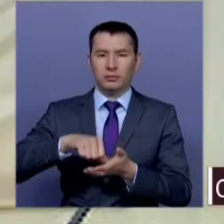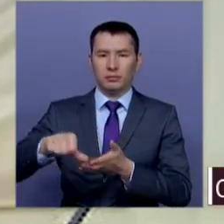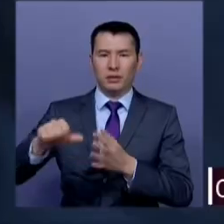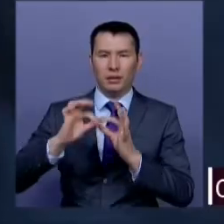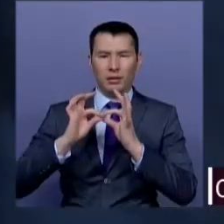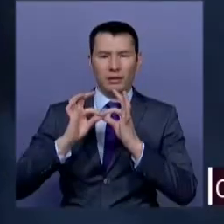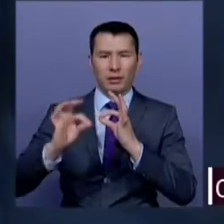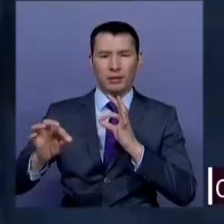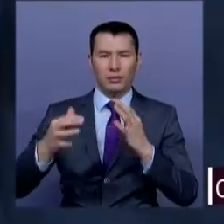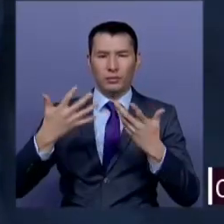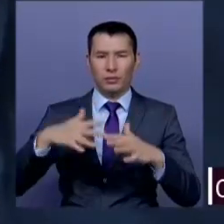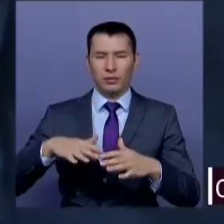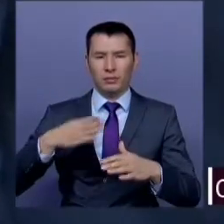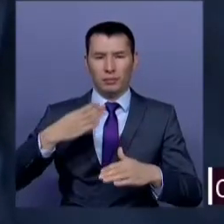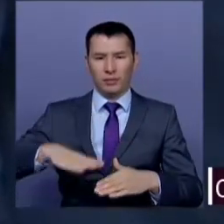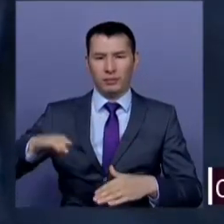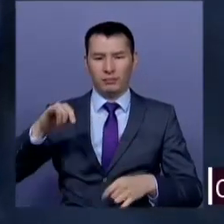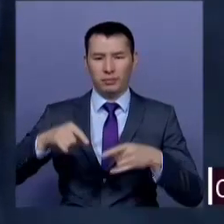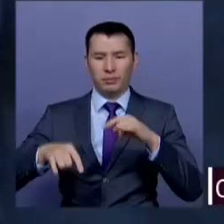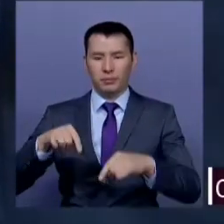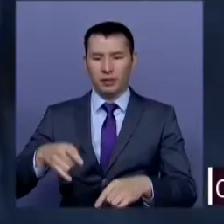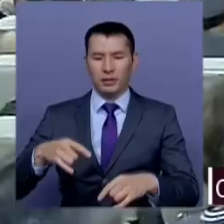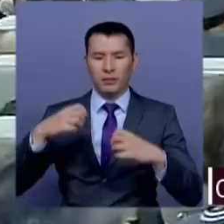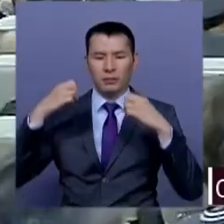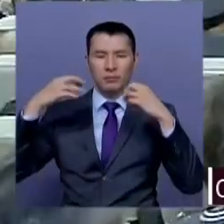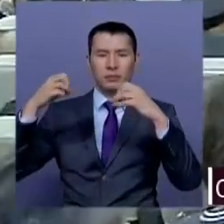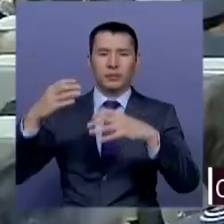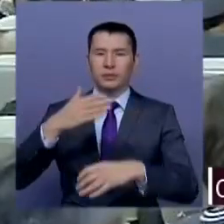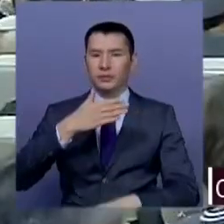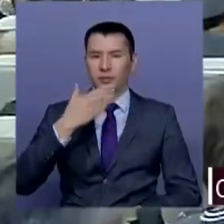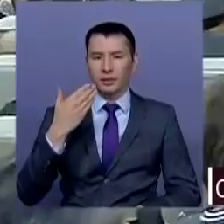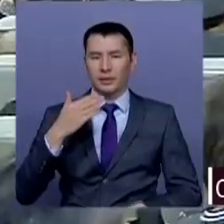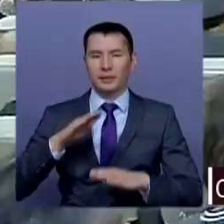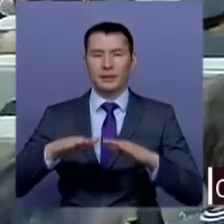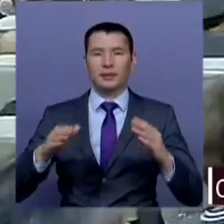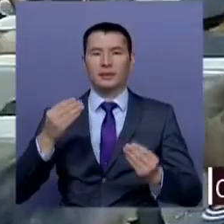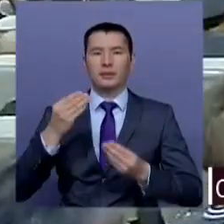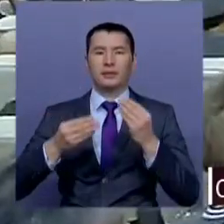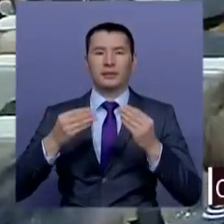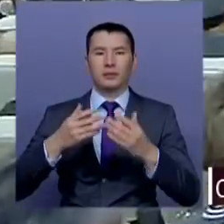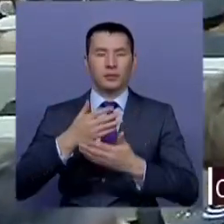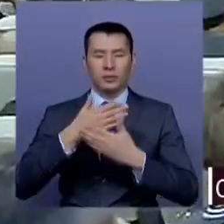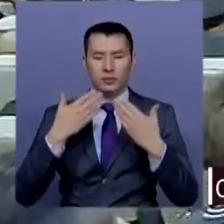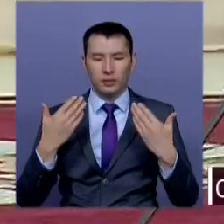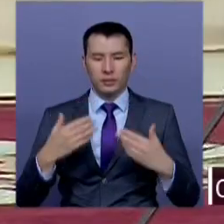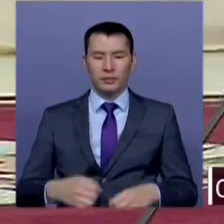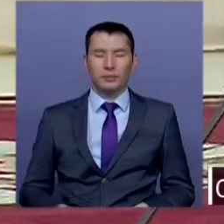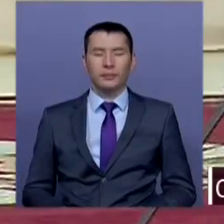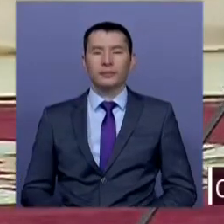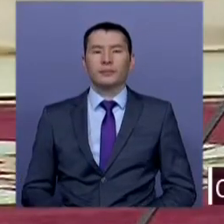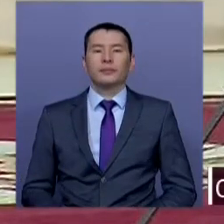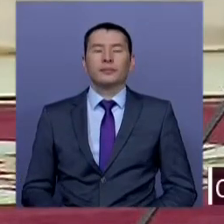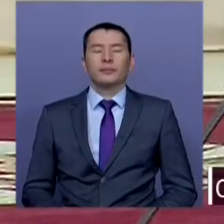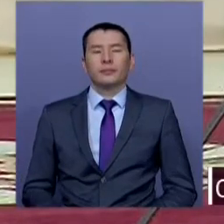провалился. Освещения нету, детских площадок нету. Понастроят, допустим, очередные магазины, то нашим детям и